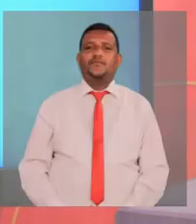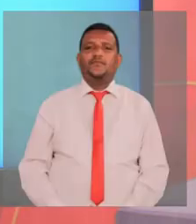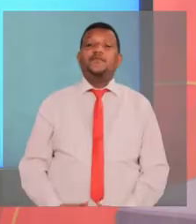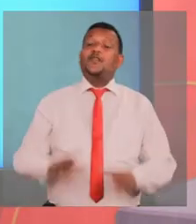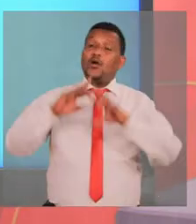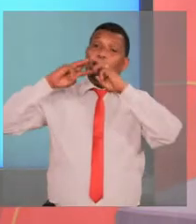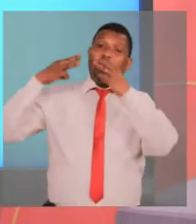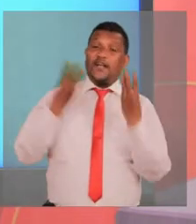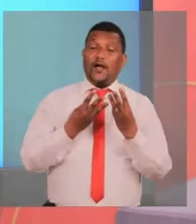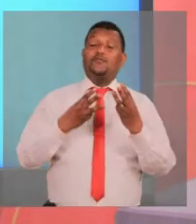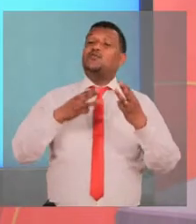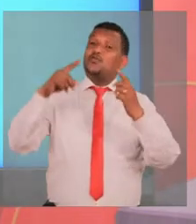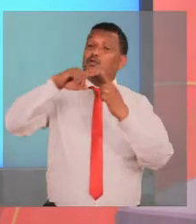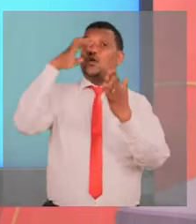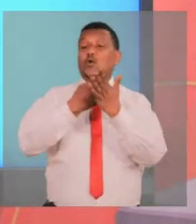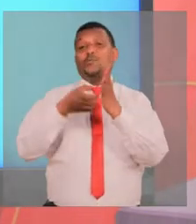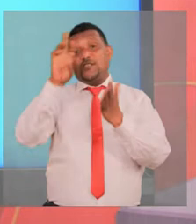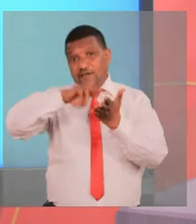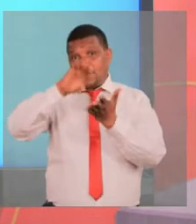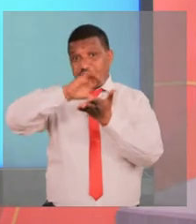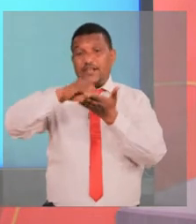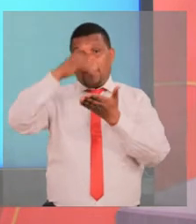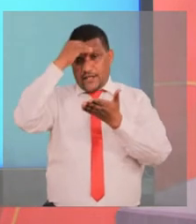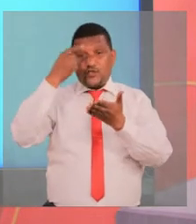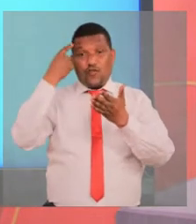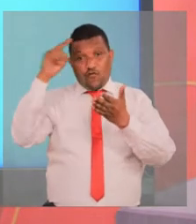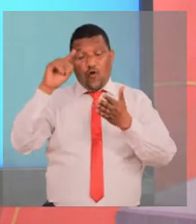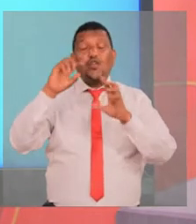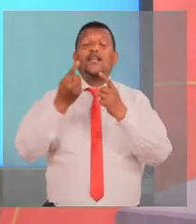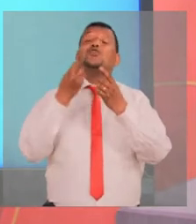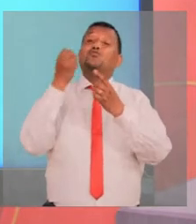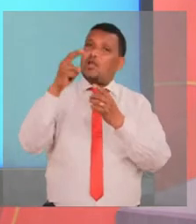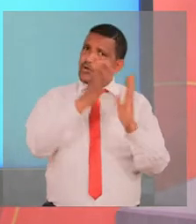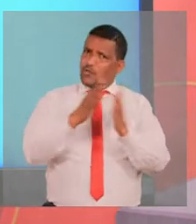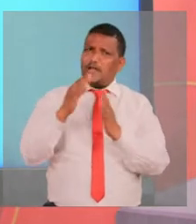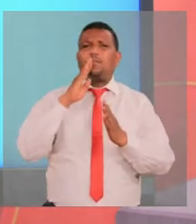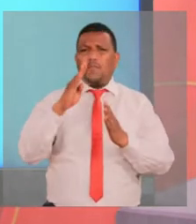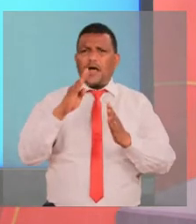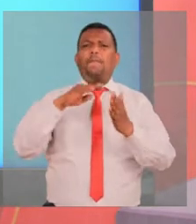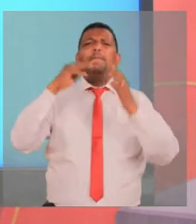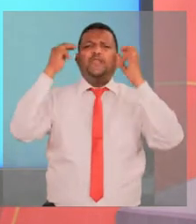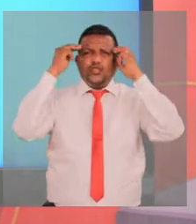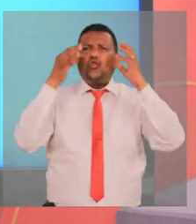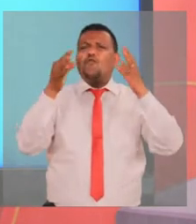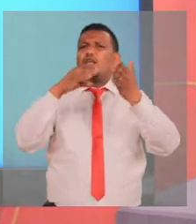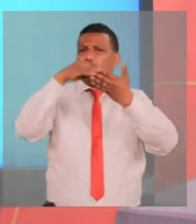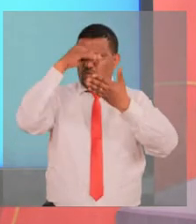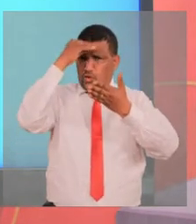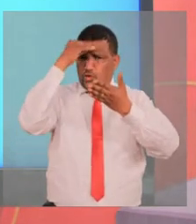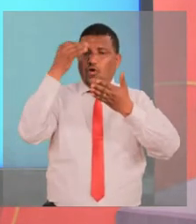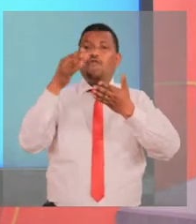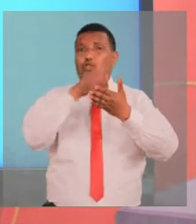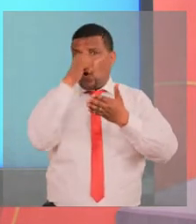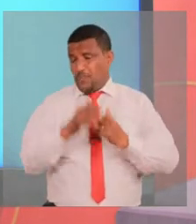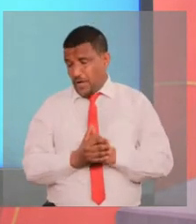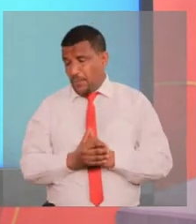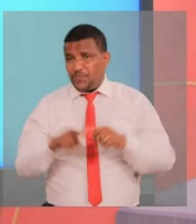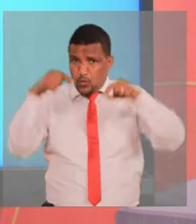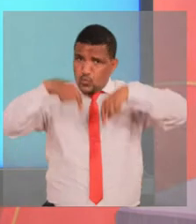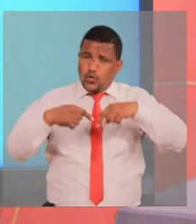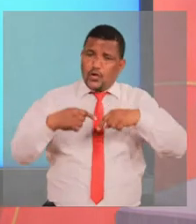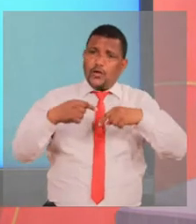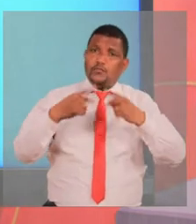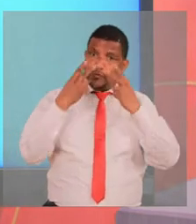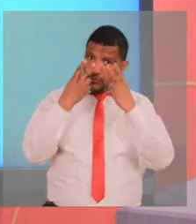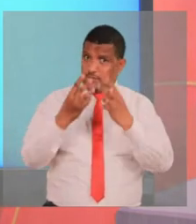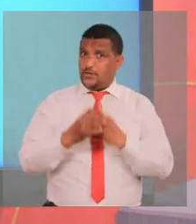वेलकम टू इकोनॉमिक्स रिप्रेजेंटेशन फॉर गेट वेल प्रोवाइडेड बाय थे मिनिस्ट्री आफ एजुकेशन आफ इथोपिया सूर्या यू